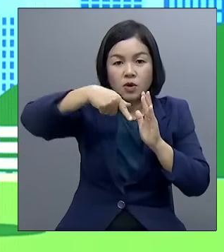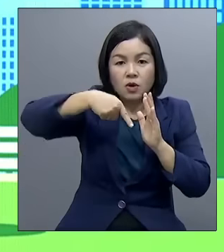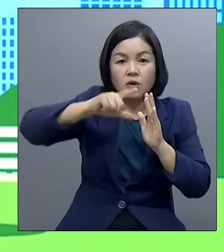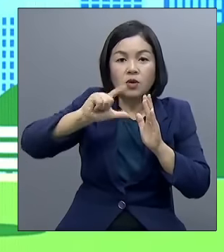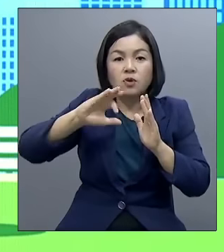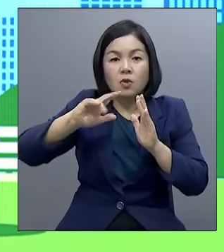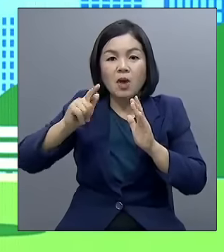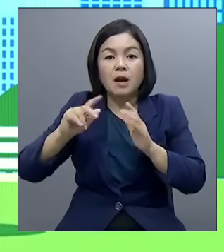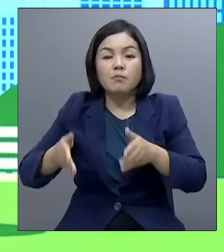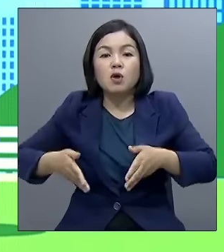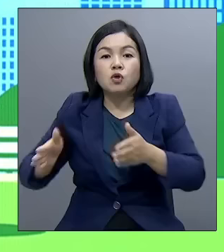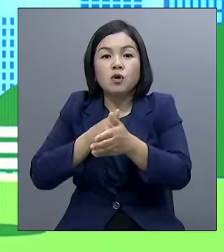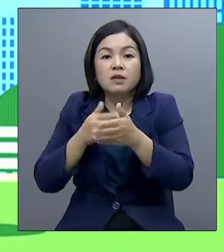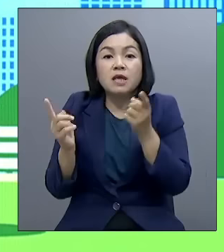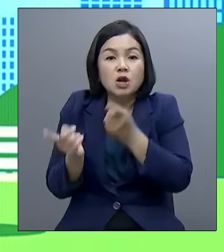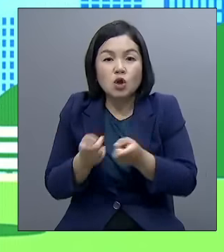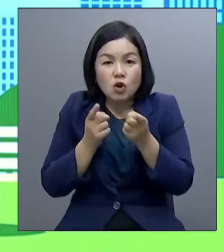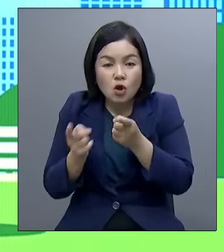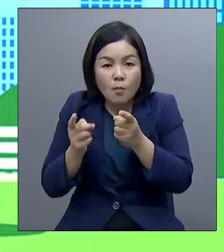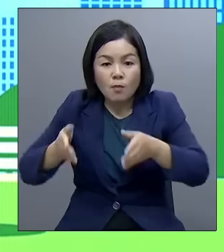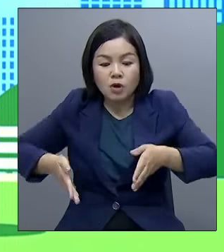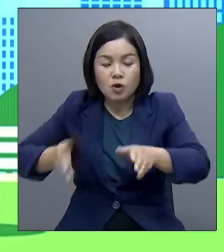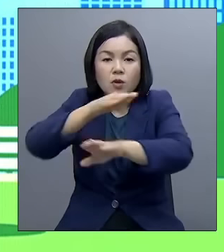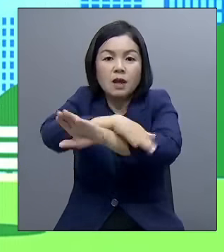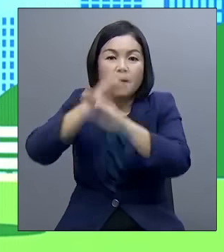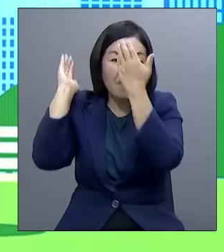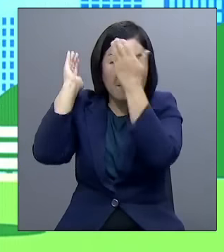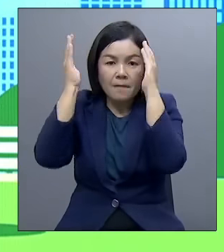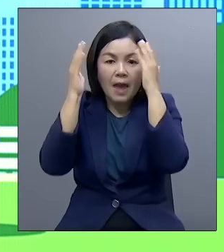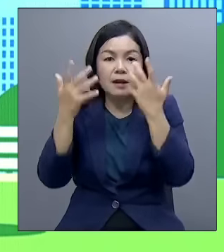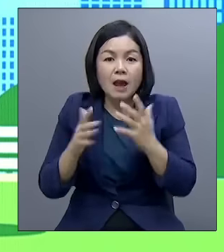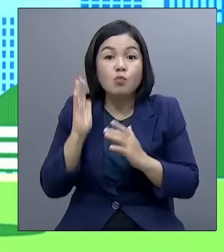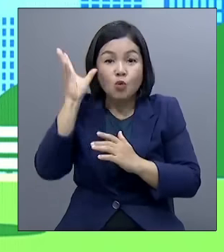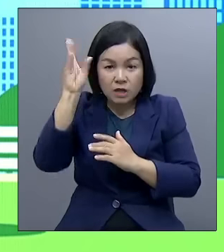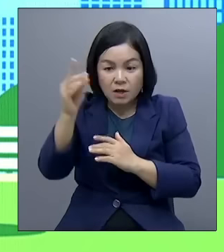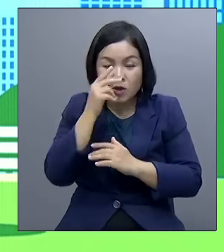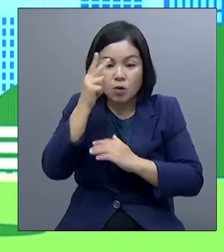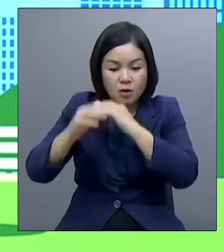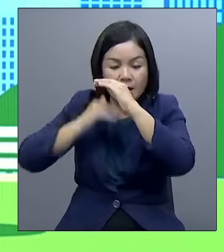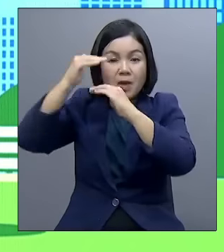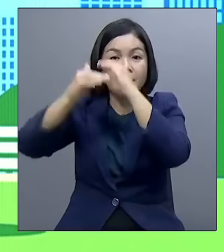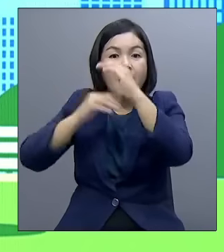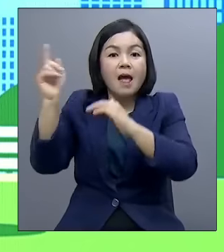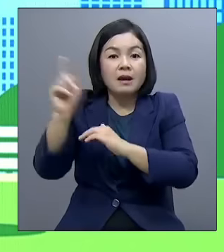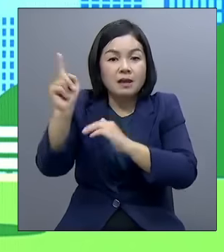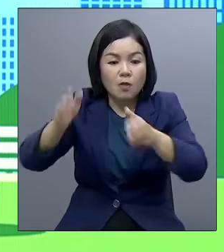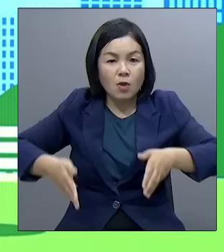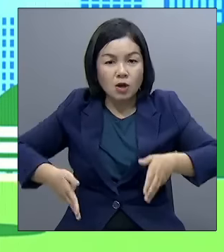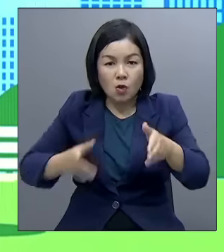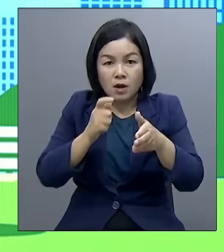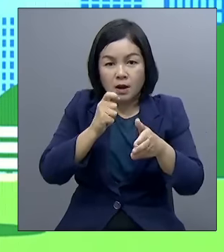ลมค่ะส่วนในวันพรุ่งนี้นะคะจะพาคุณผู้ชมไปติดตามการปรับปรุงแล้วก็พัฒนาพื้นที่ริมทางบริเวณถนนอโศ